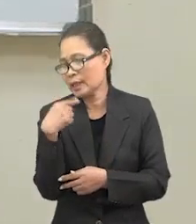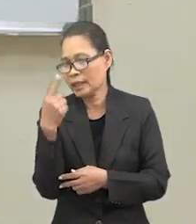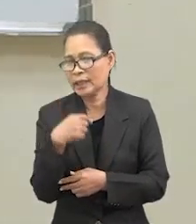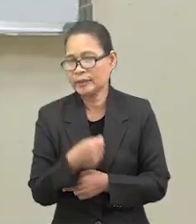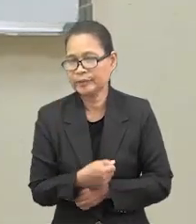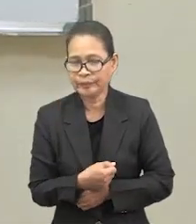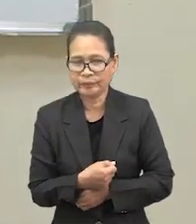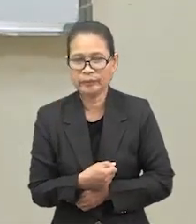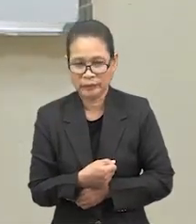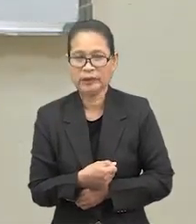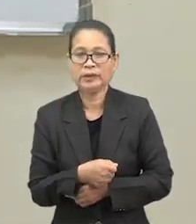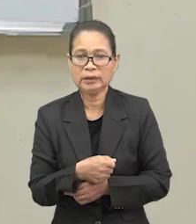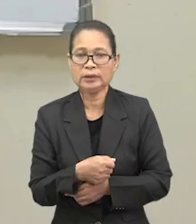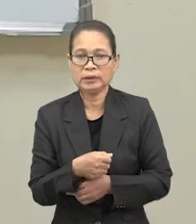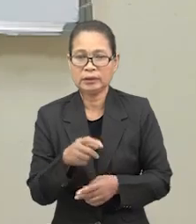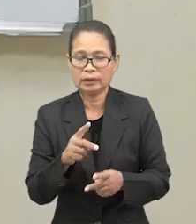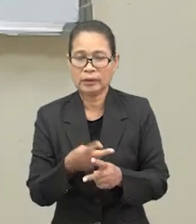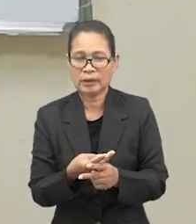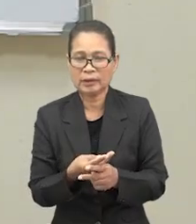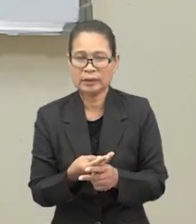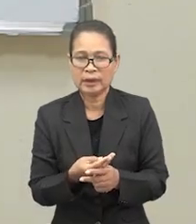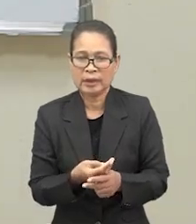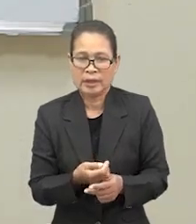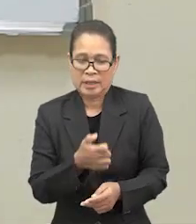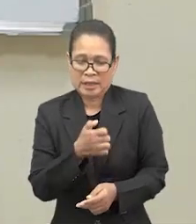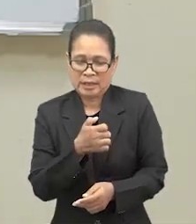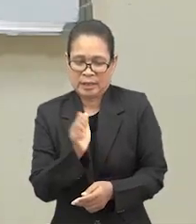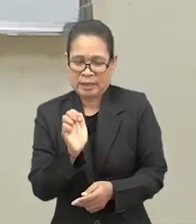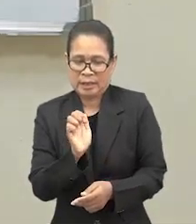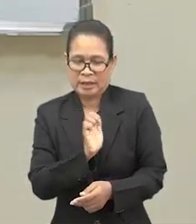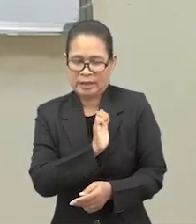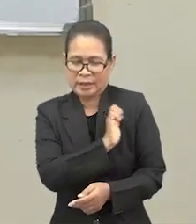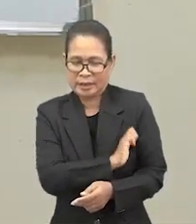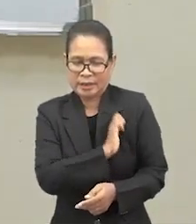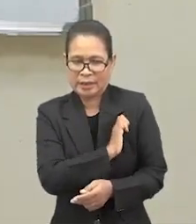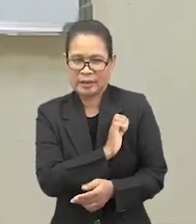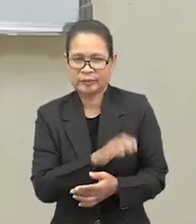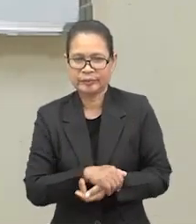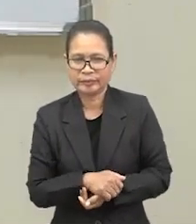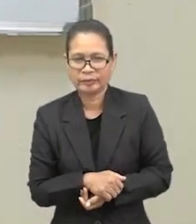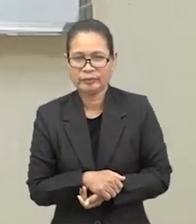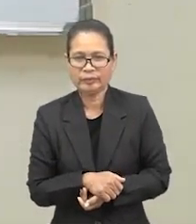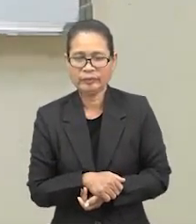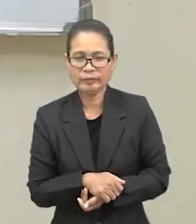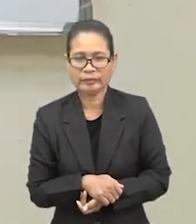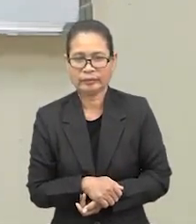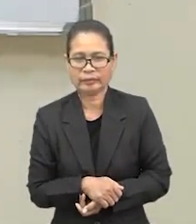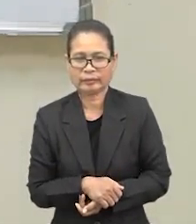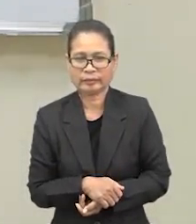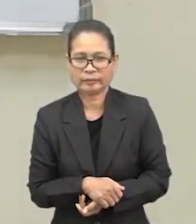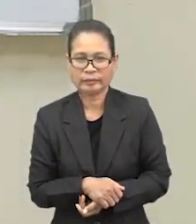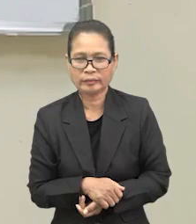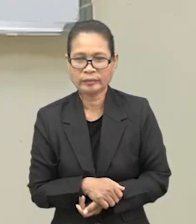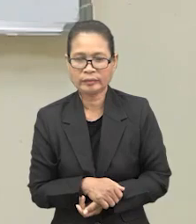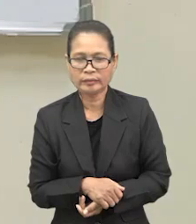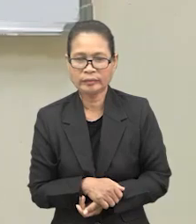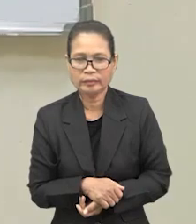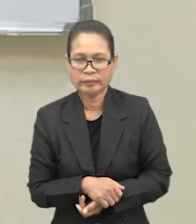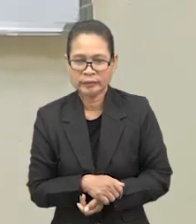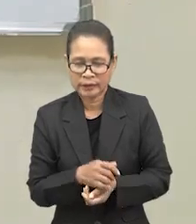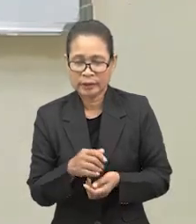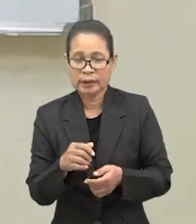ớt. Tụ ổng nà kế nó. Cứ tụ ổng chẳng đà. Chà, chẳng chẳng đà chẳng mấy.